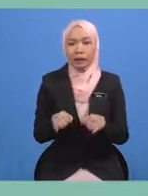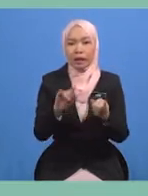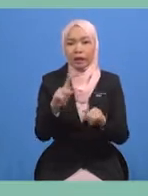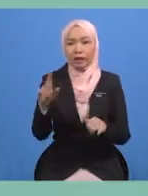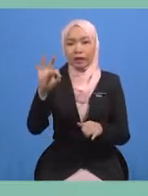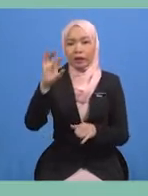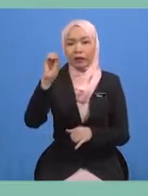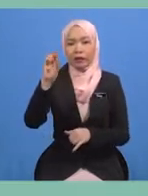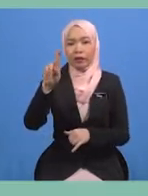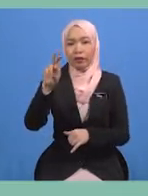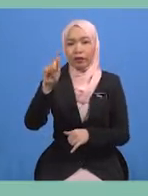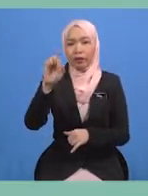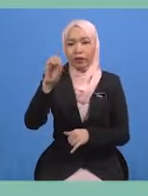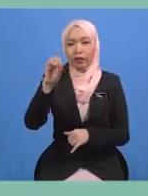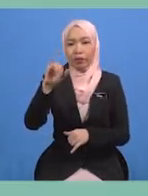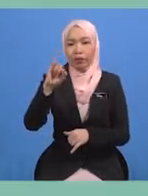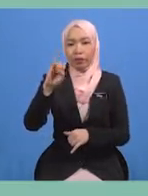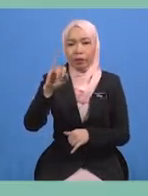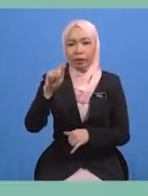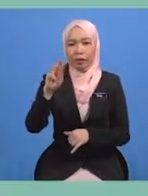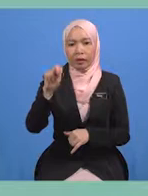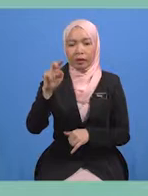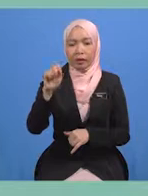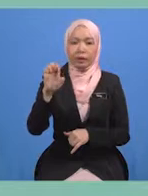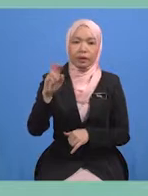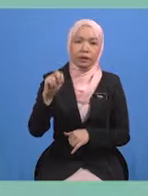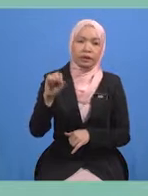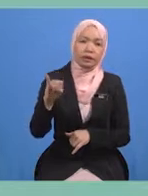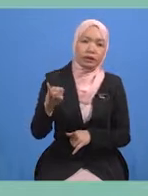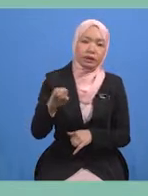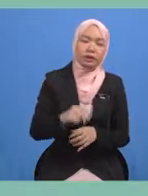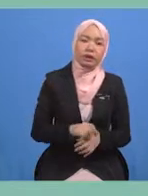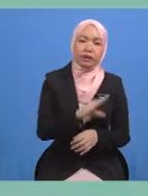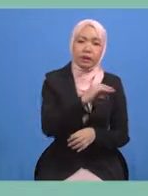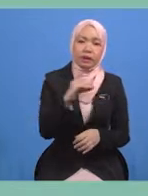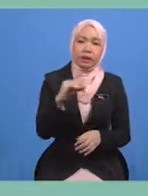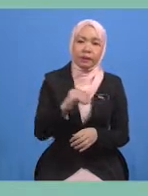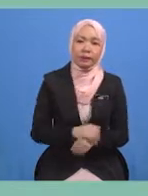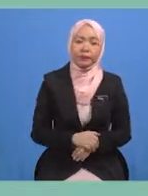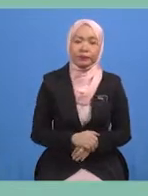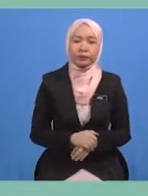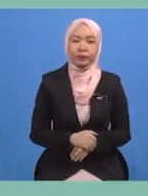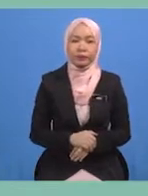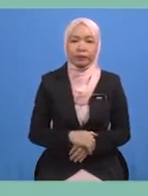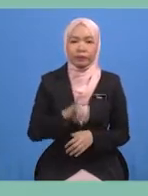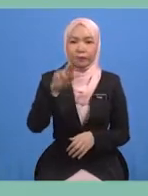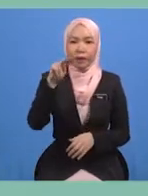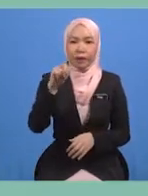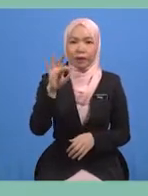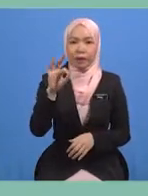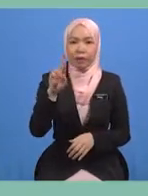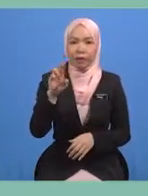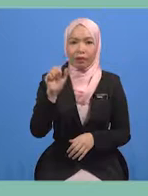Inframerah digunakan dalam fisioterapi. Inframerah juga digunakan